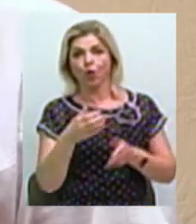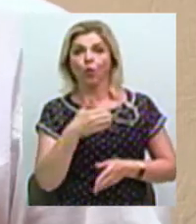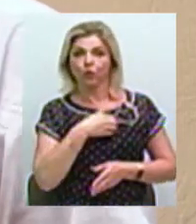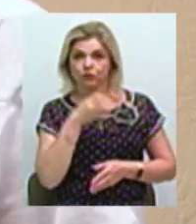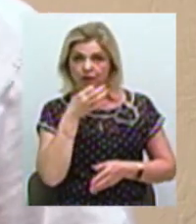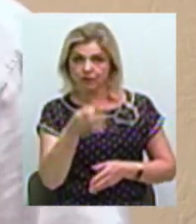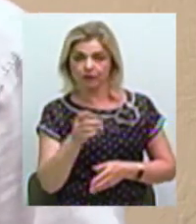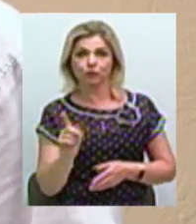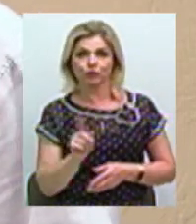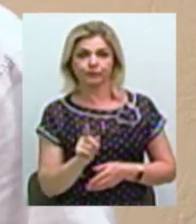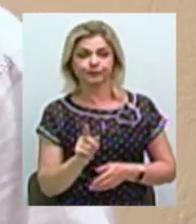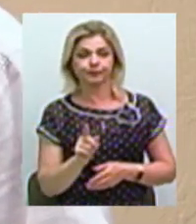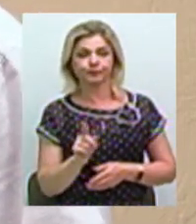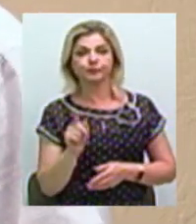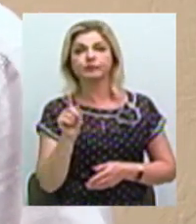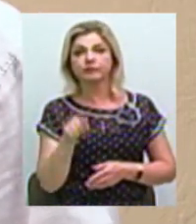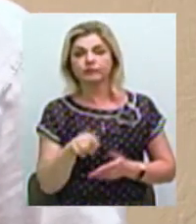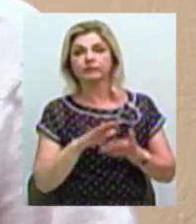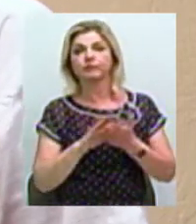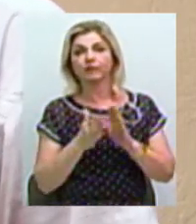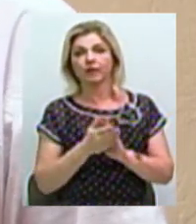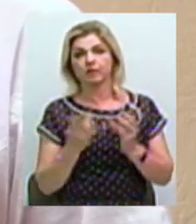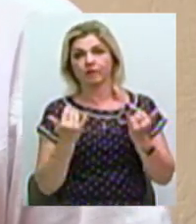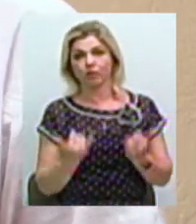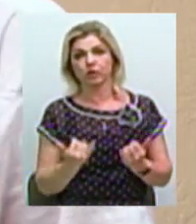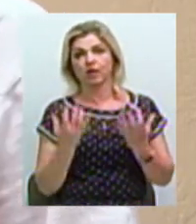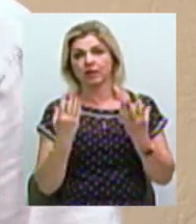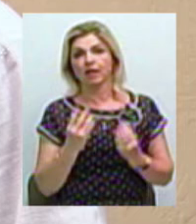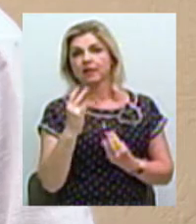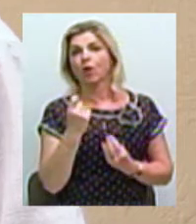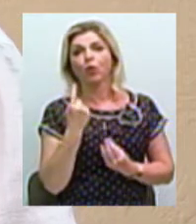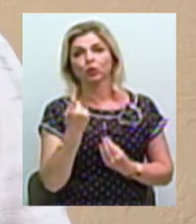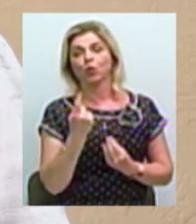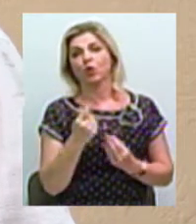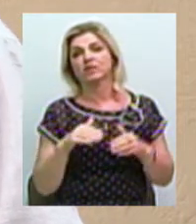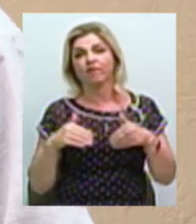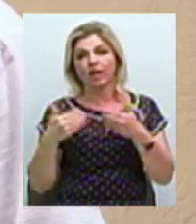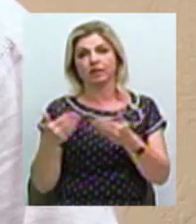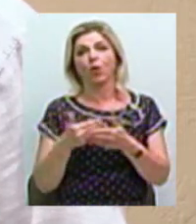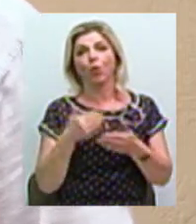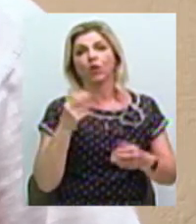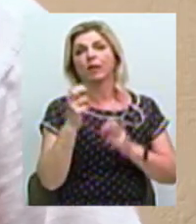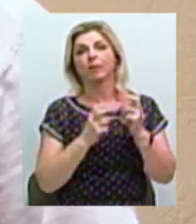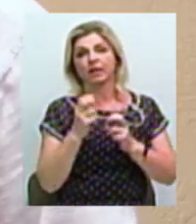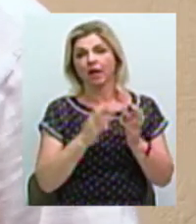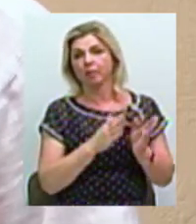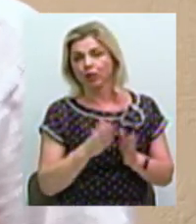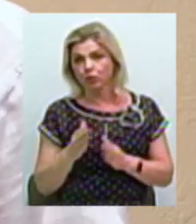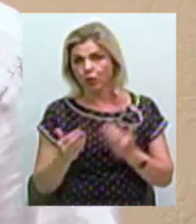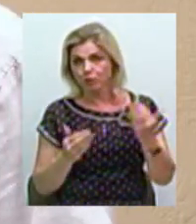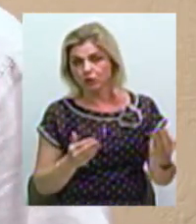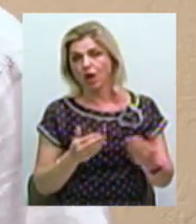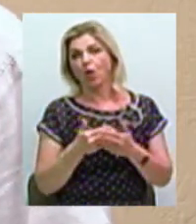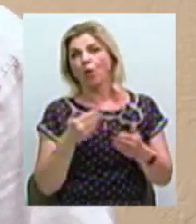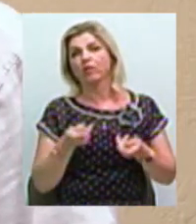що навіть станом на сьогоднішній день жодного звернення ні від підприємства КП «Гуртожиток», ні від